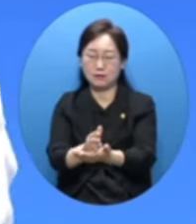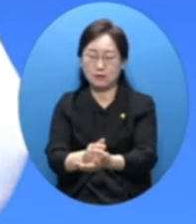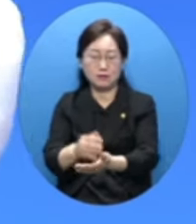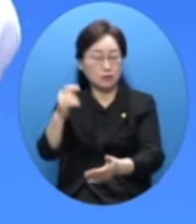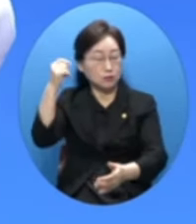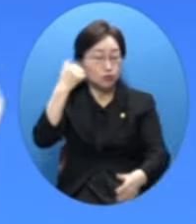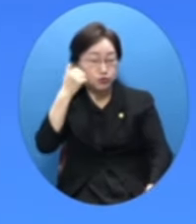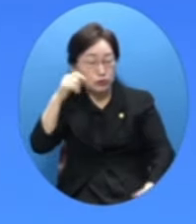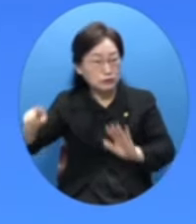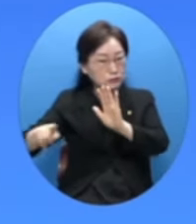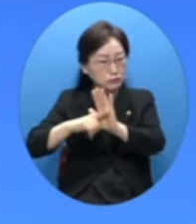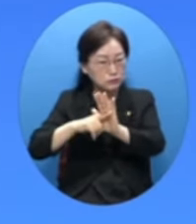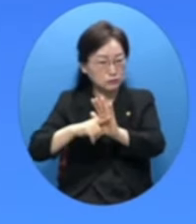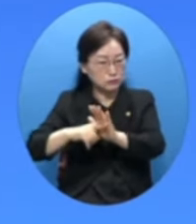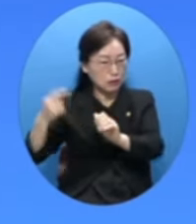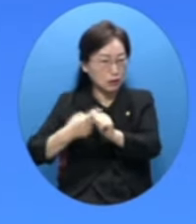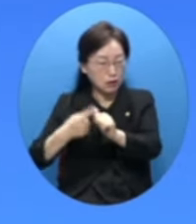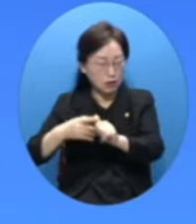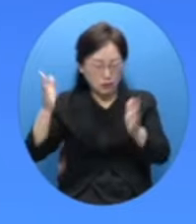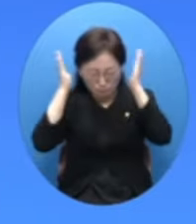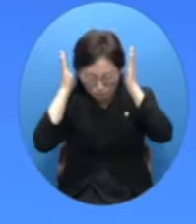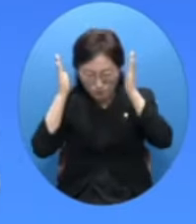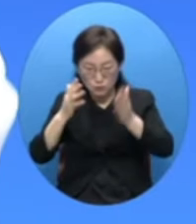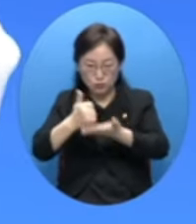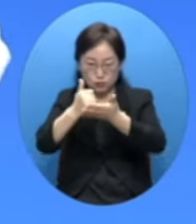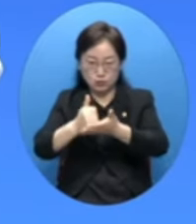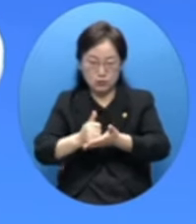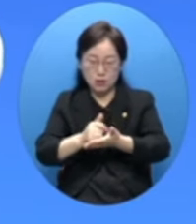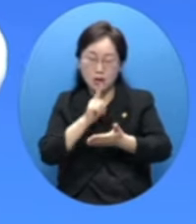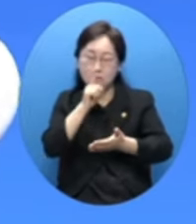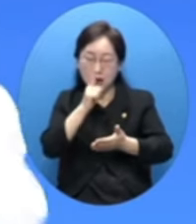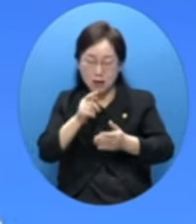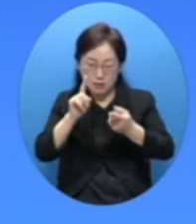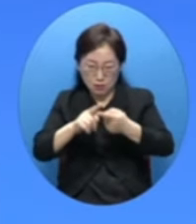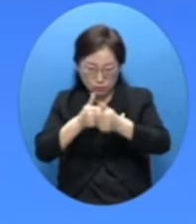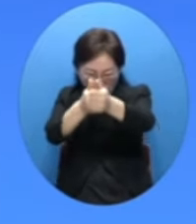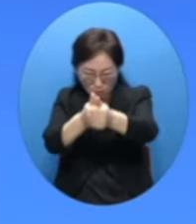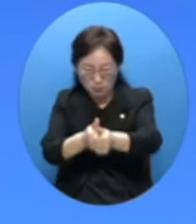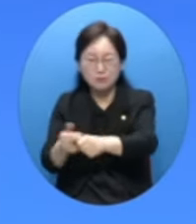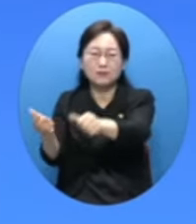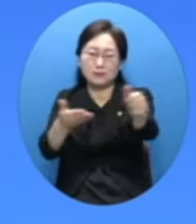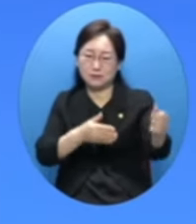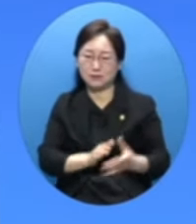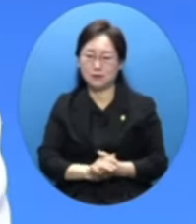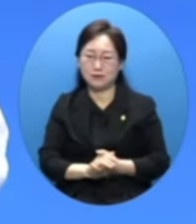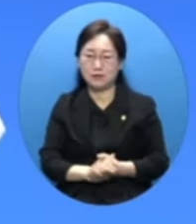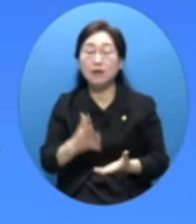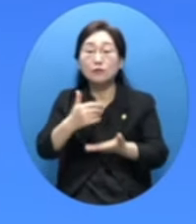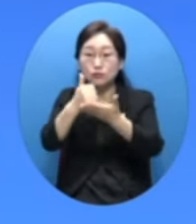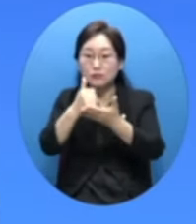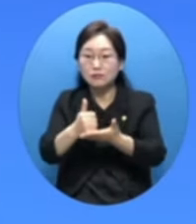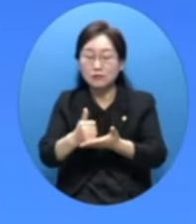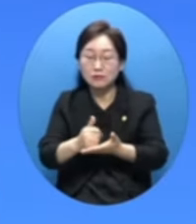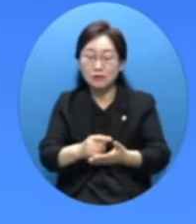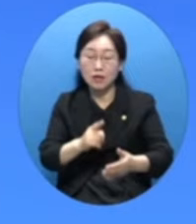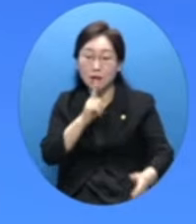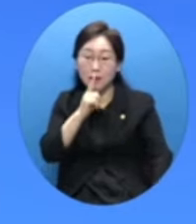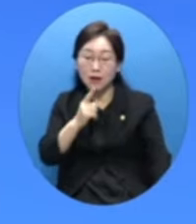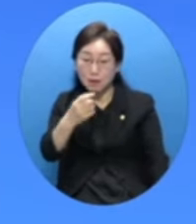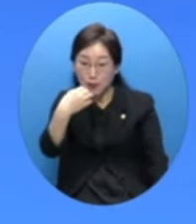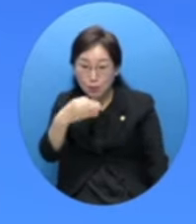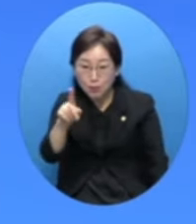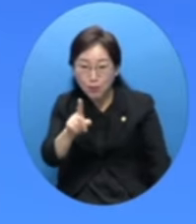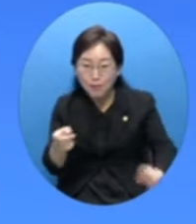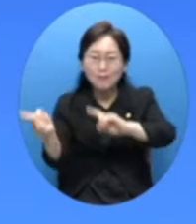부정적인 소리에 귀를 닫고 주님의 음성에 귀를 기울인 여러분 되기를 바랍니다. 주님의 음성은 우리를 살리는